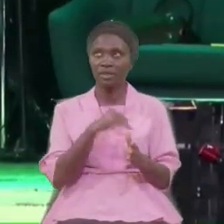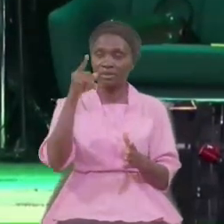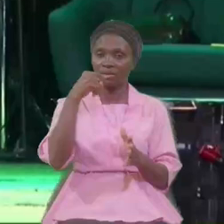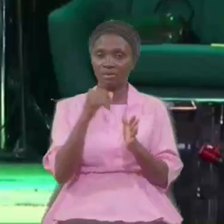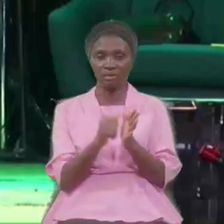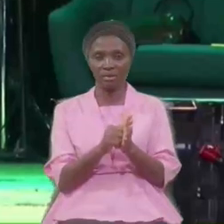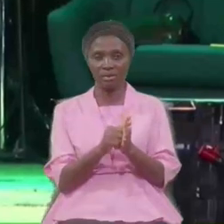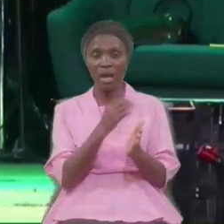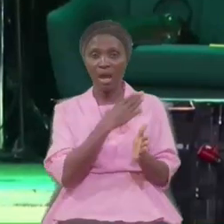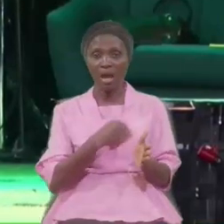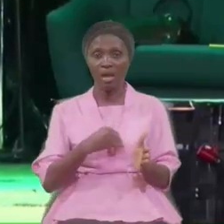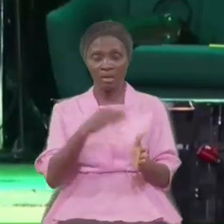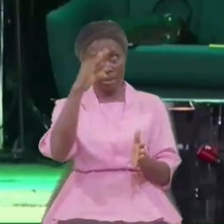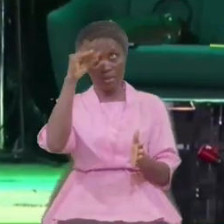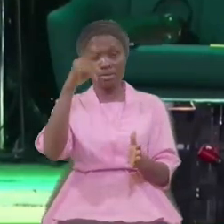et leur dit,